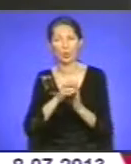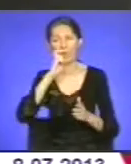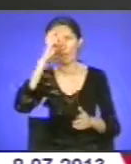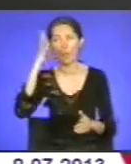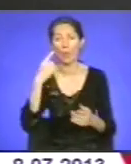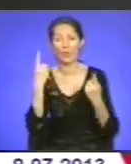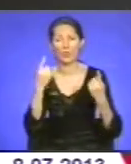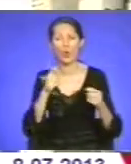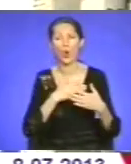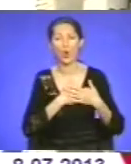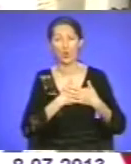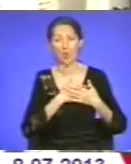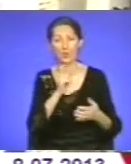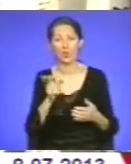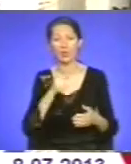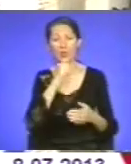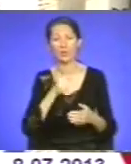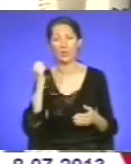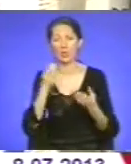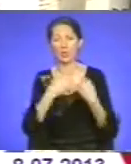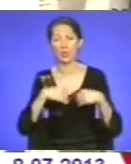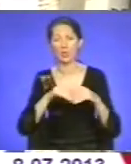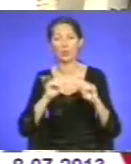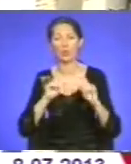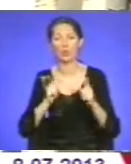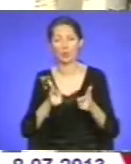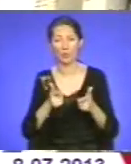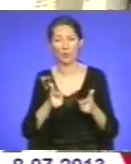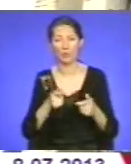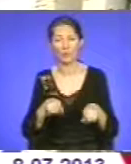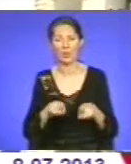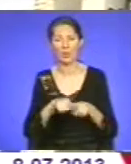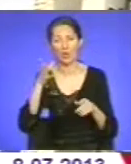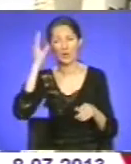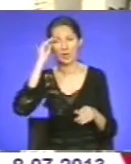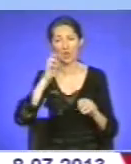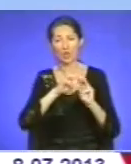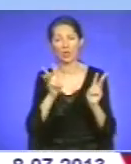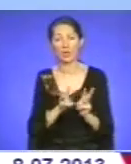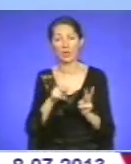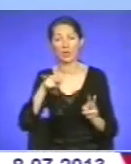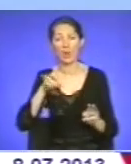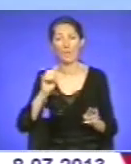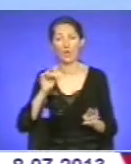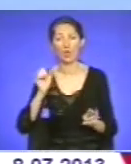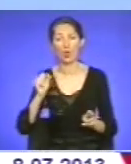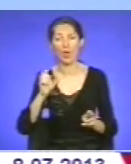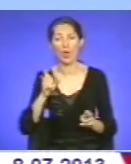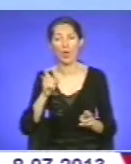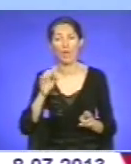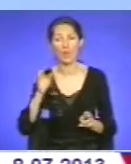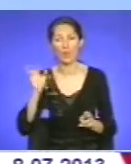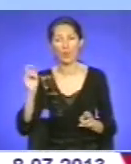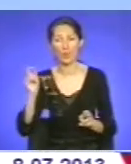а люди старші – про сімейну згоду. Вважається також, що святі Петро і Фефронія наводять небесне благословіння на